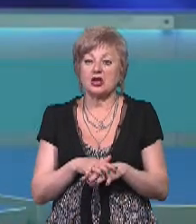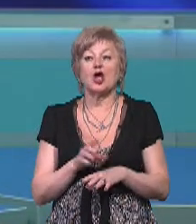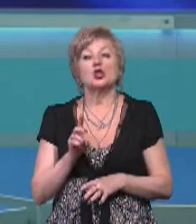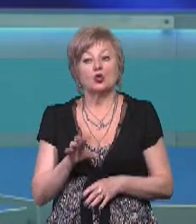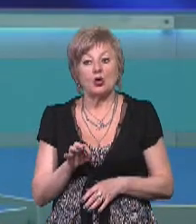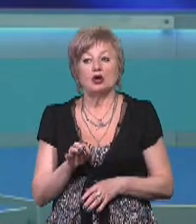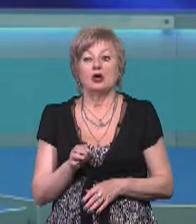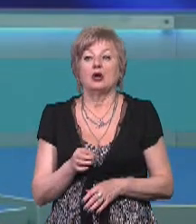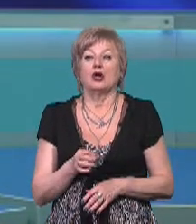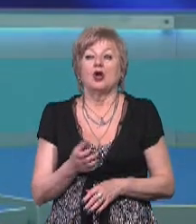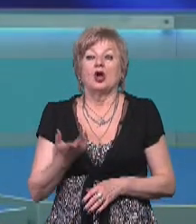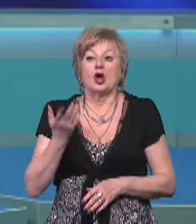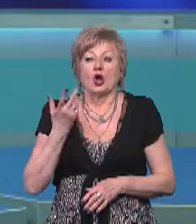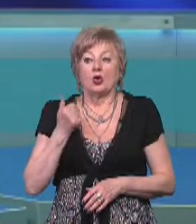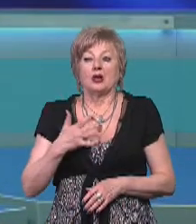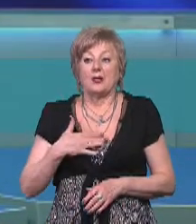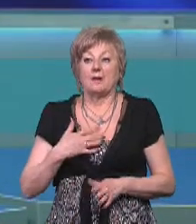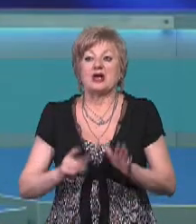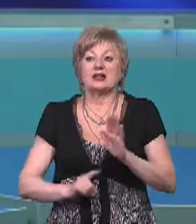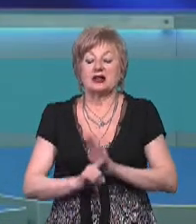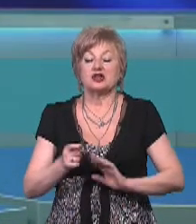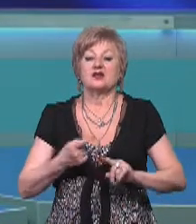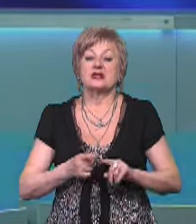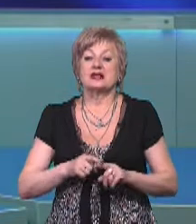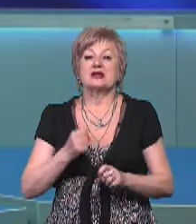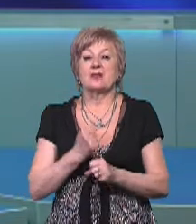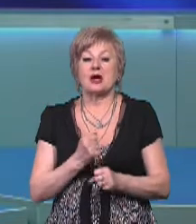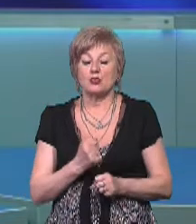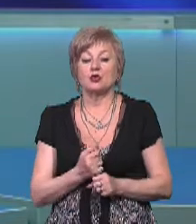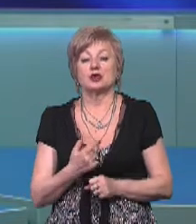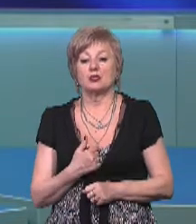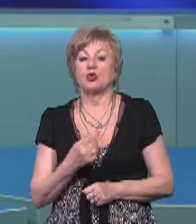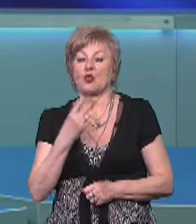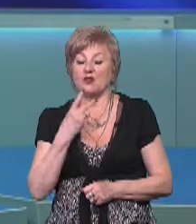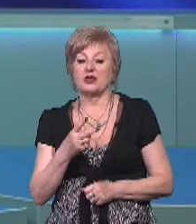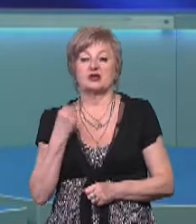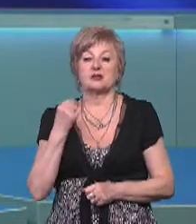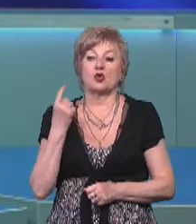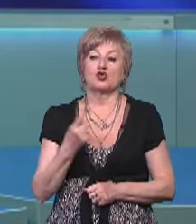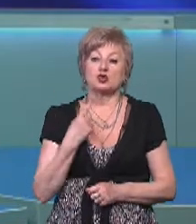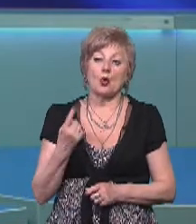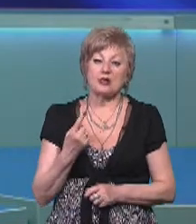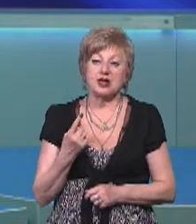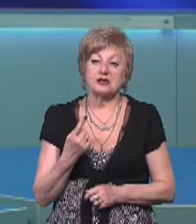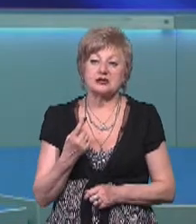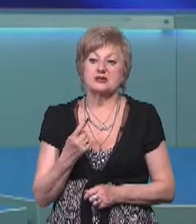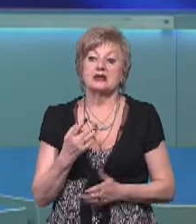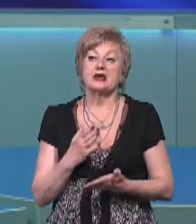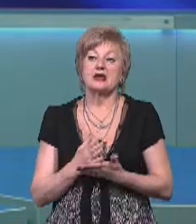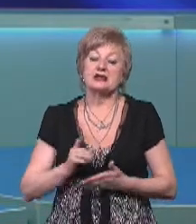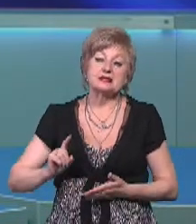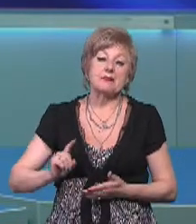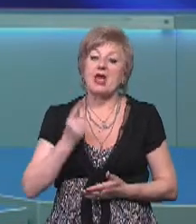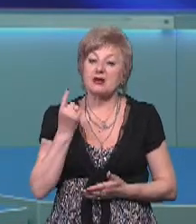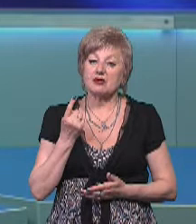але коли ми почали з цим працювати, ми побачили, і Запорізька область в цьому, скажімо так, є першою,